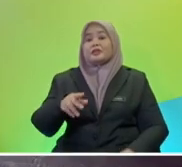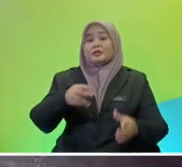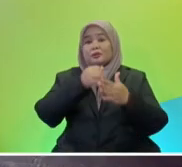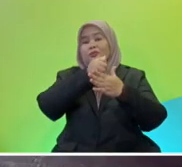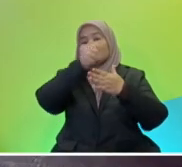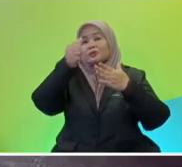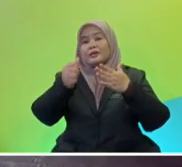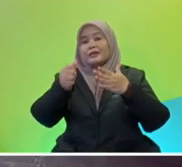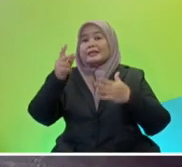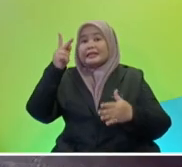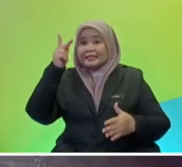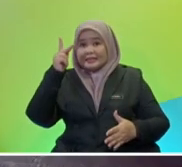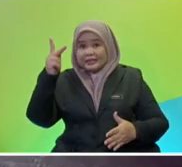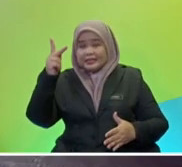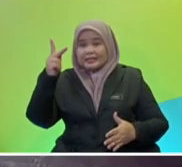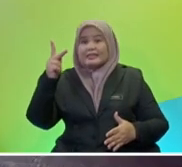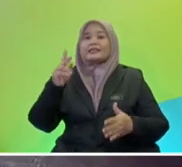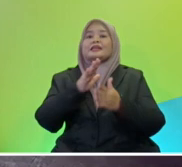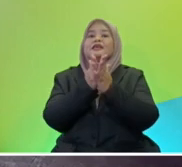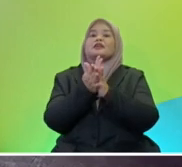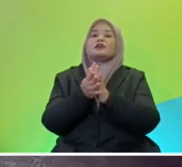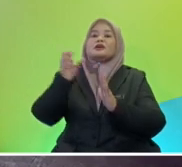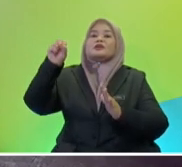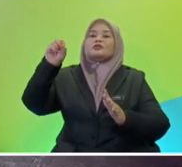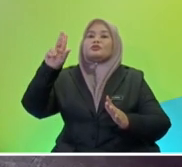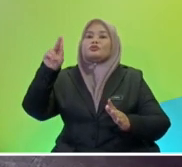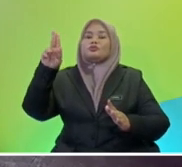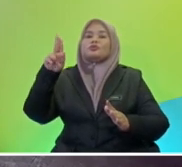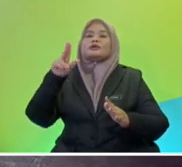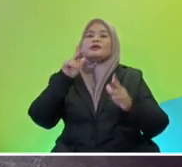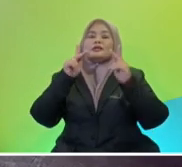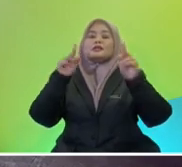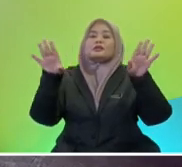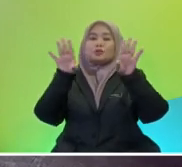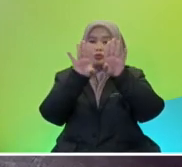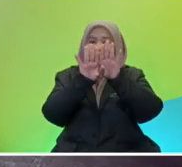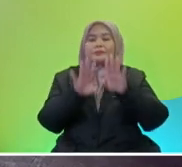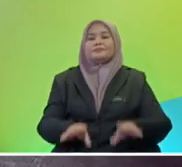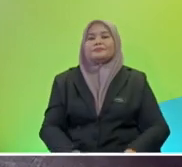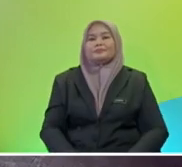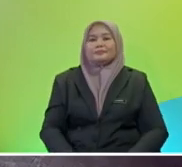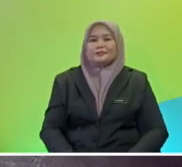untuk ada huruf konsonan jago jadi Ia merupakan suku kate tertutup